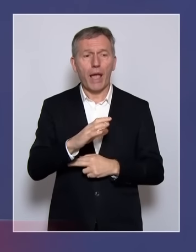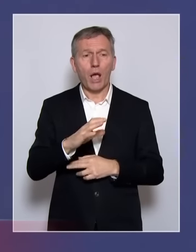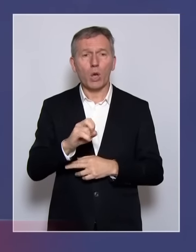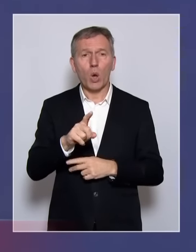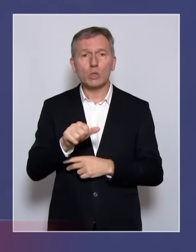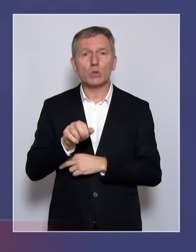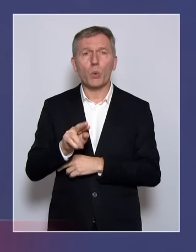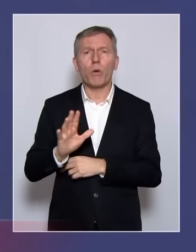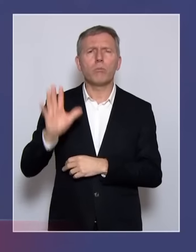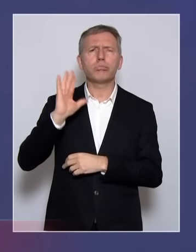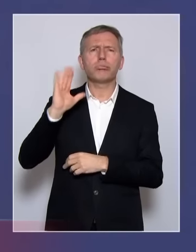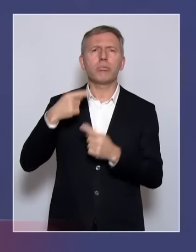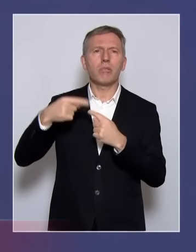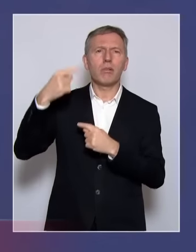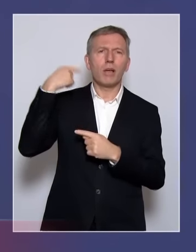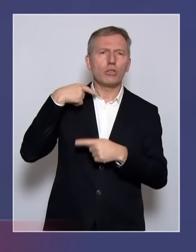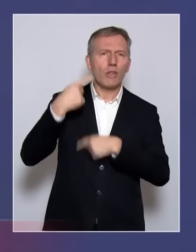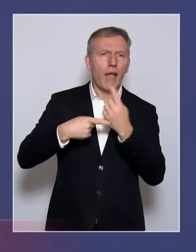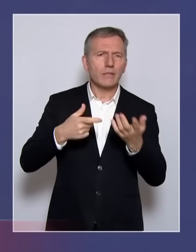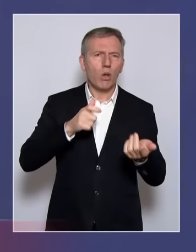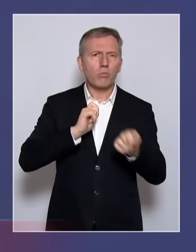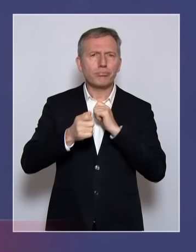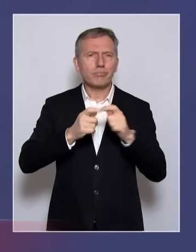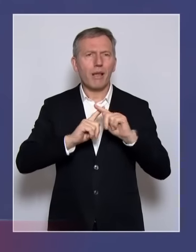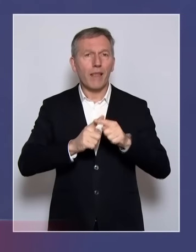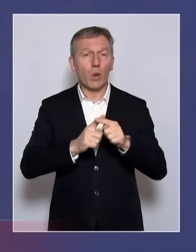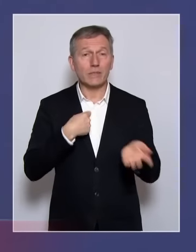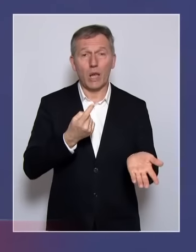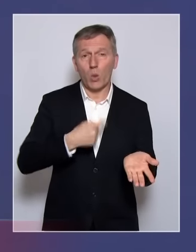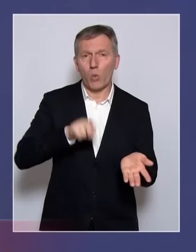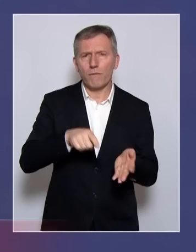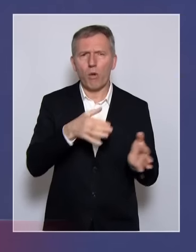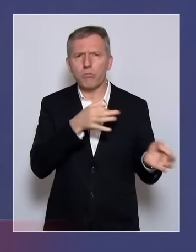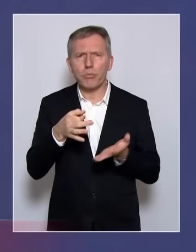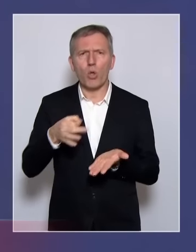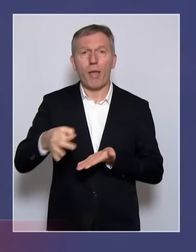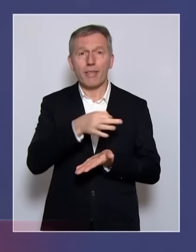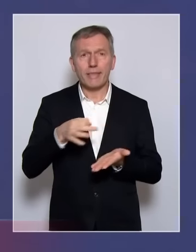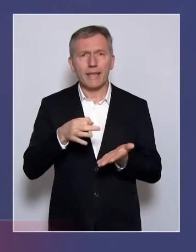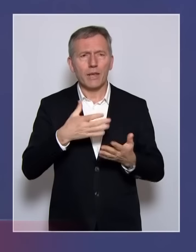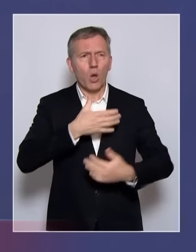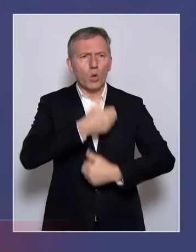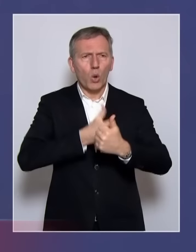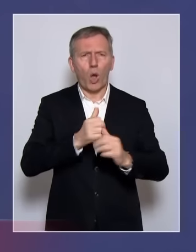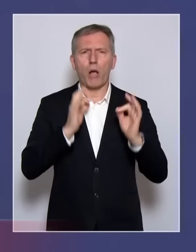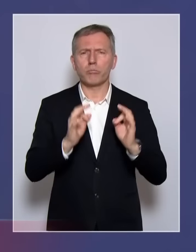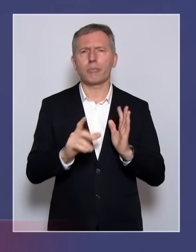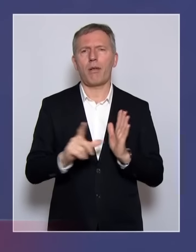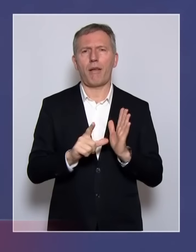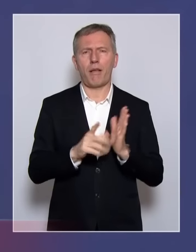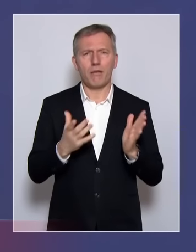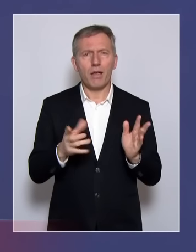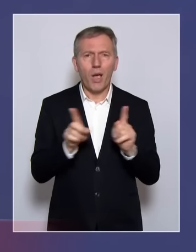tel qu'il a été jusqu'ici négocié. Nous devons systématiser le recours à des instruments de concurrence loyale. Nous devons